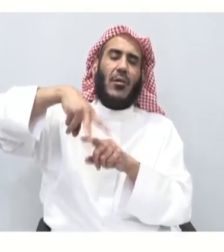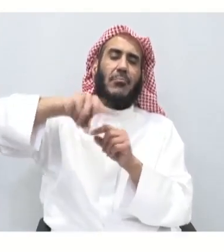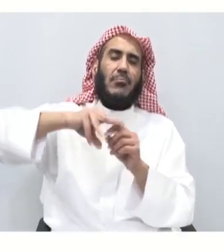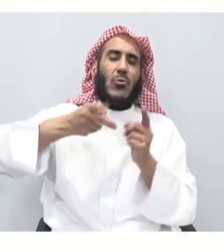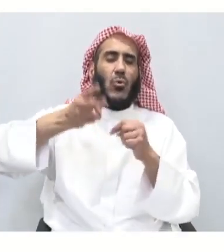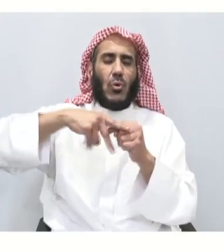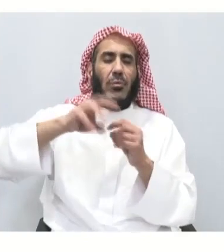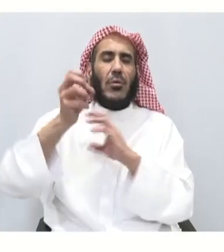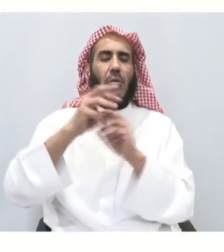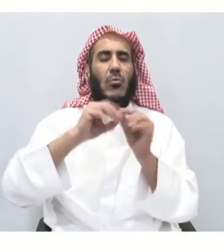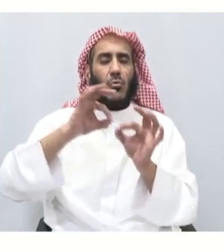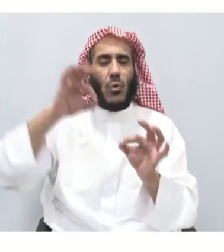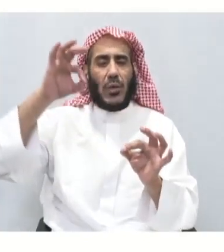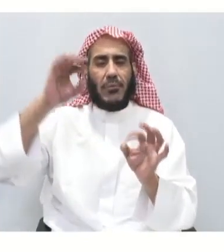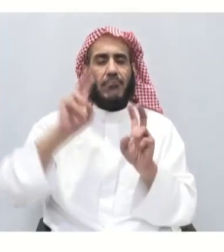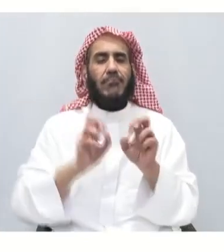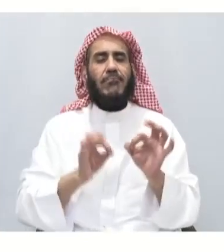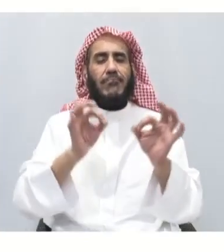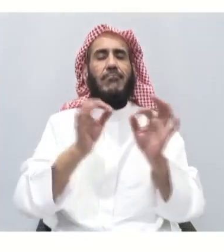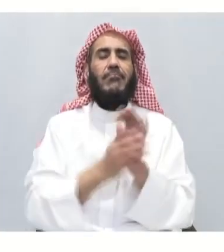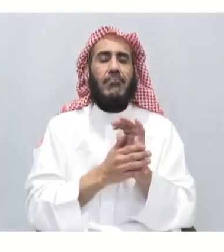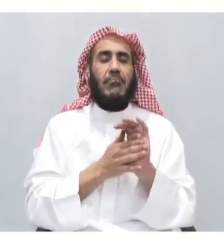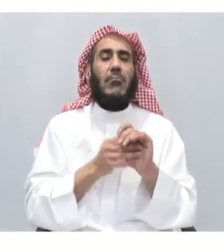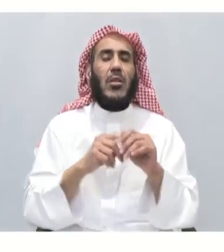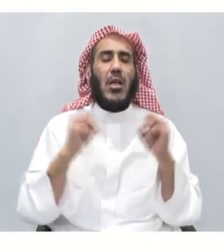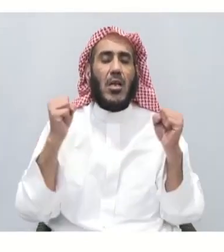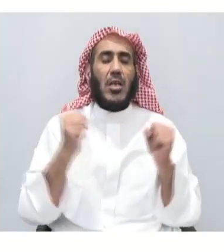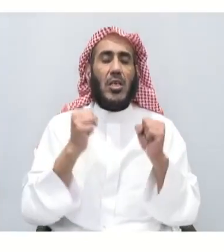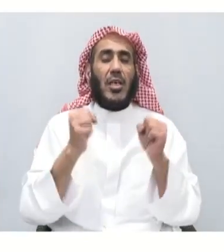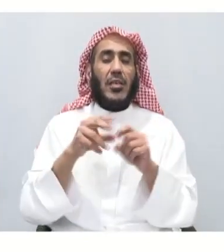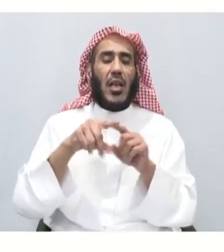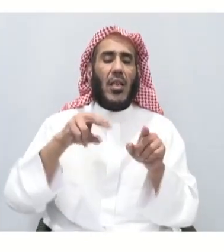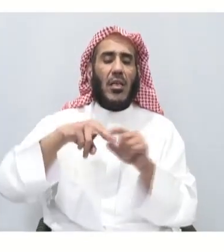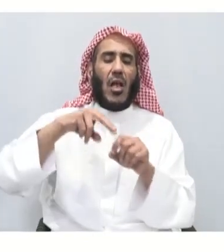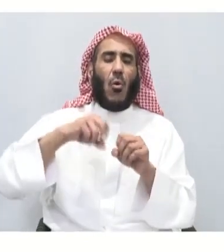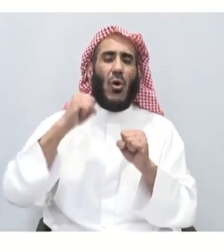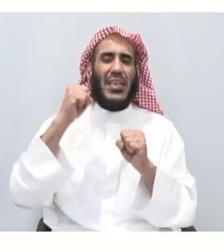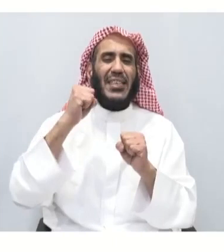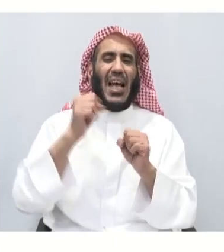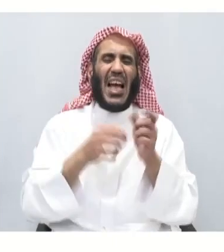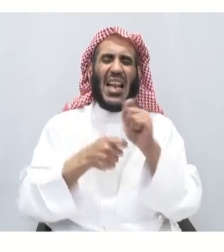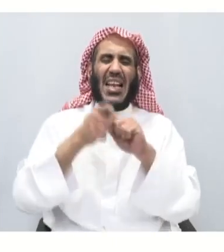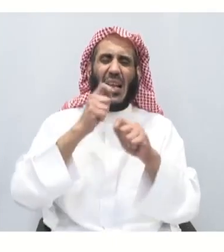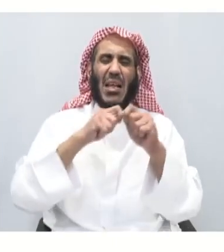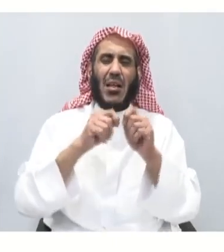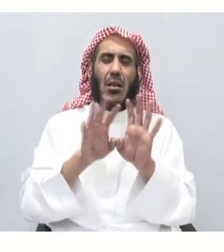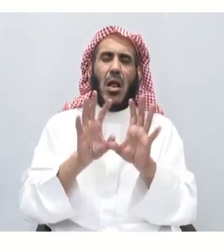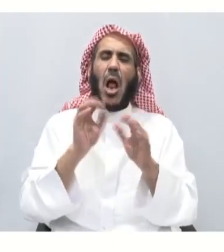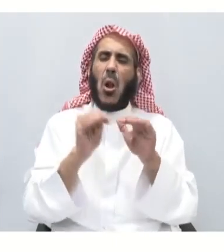وتعود الى طولها الطبيعي اثناء نشاط العضله تتحول الطاقه الكيميائيه